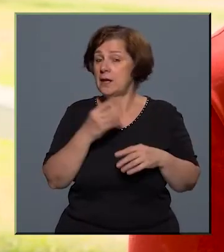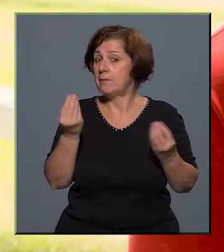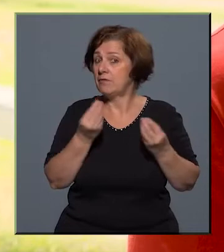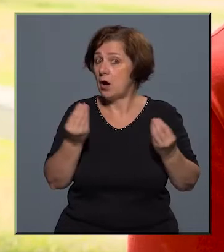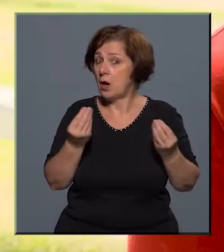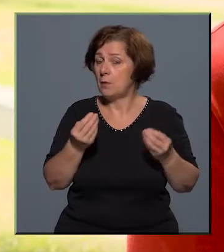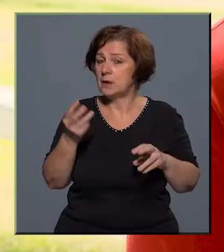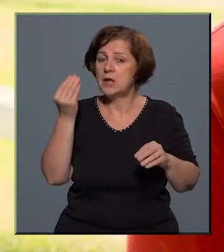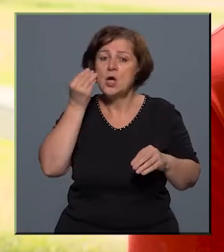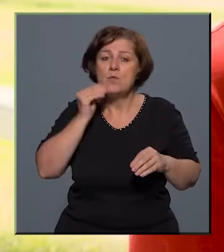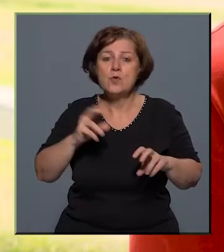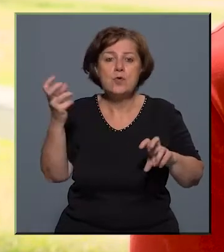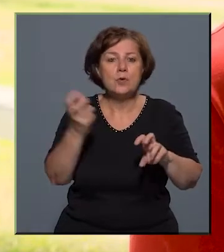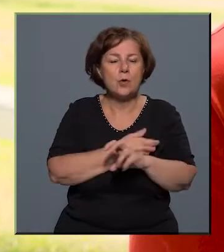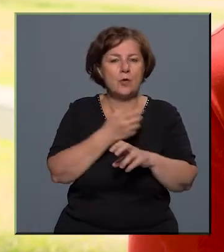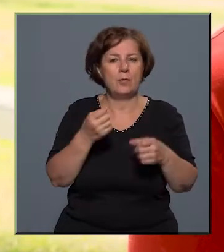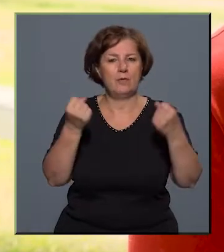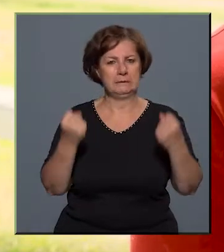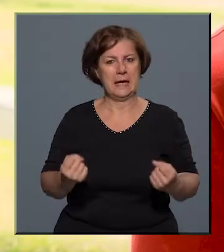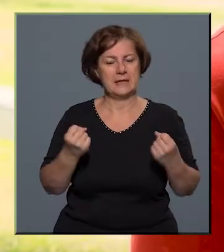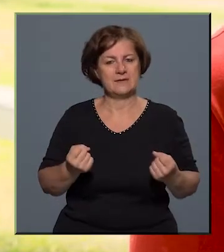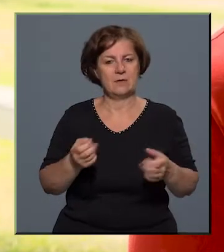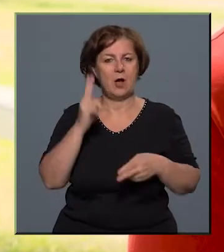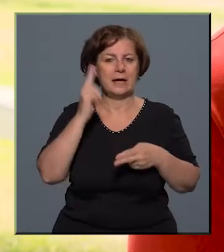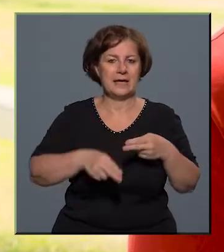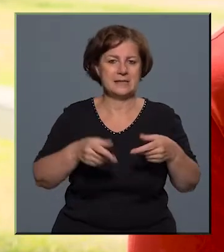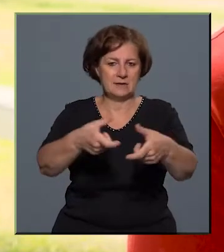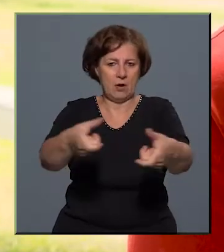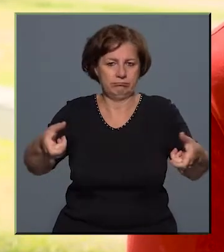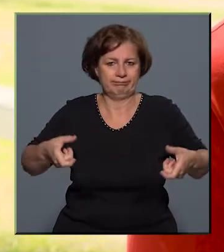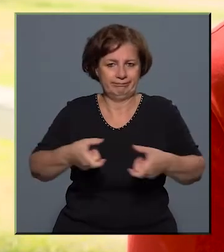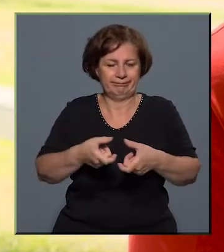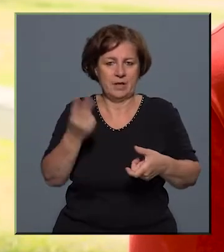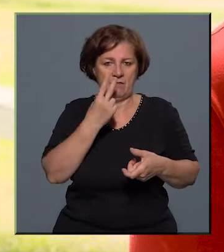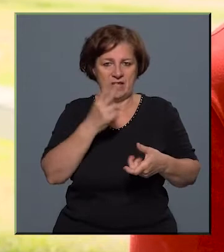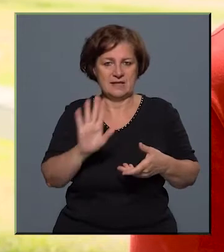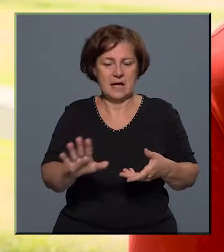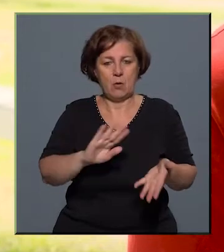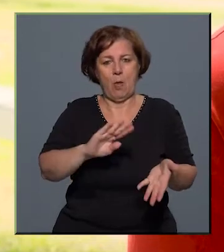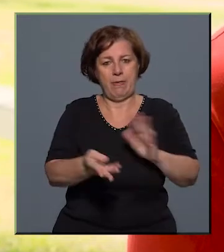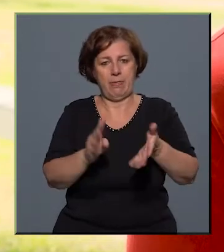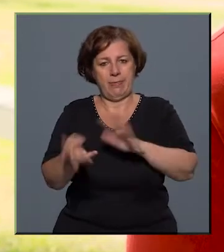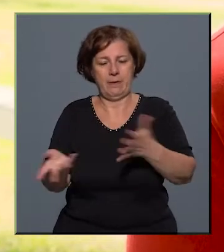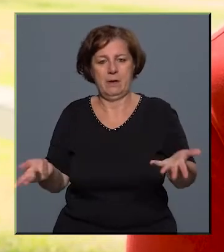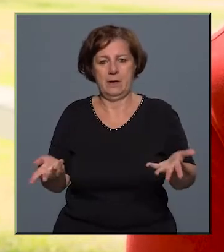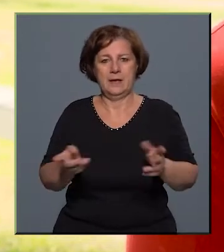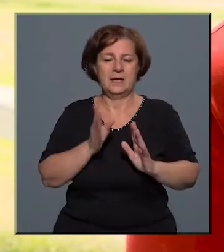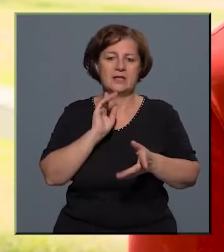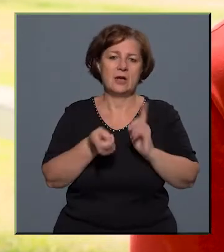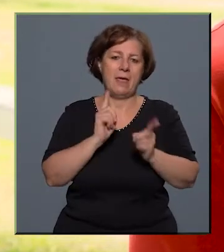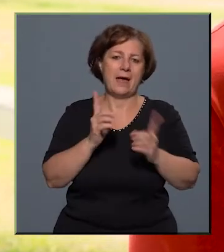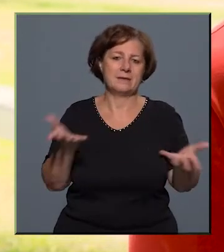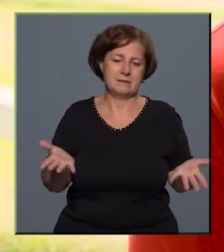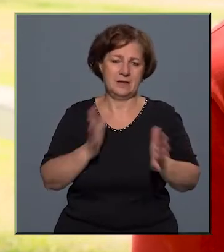és ha nem valami műkőből, valami nagyon nehézből van készítve, akkor azt mindenféleképpen fölborítja